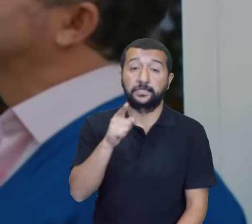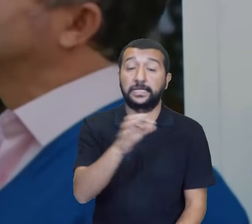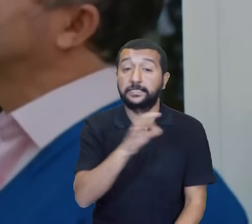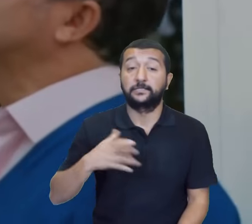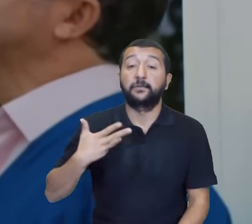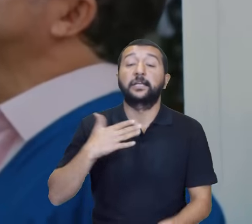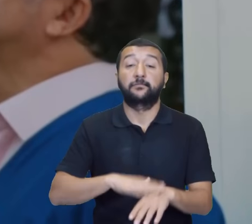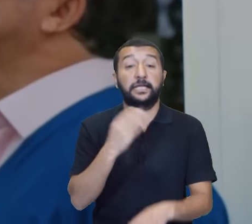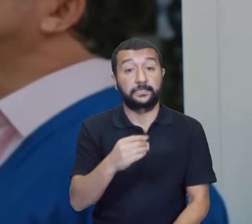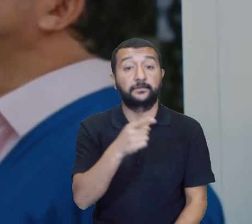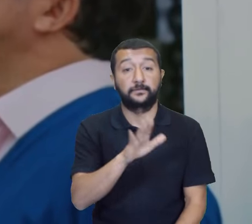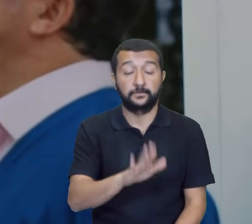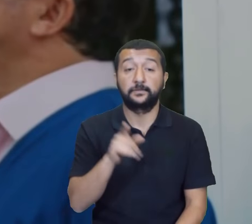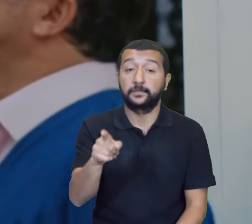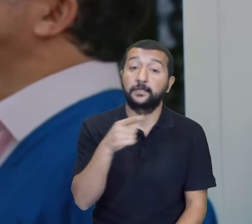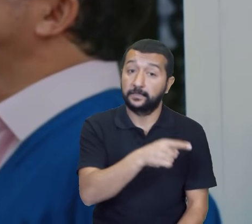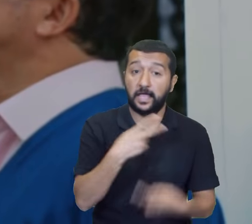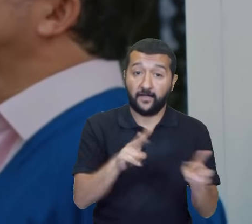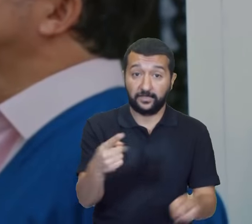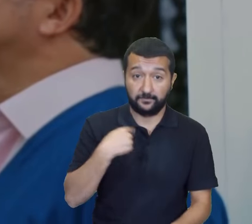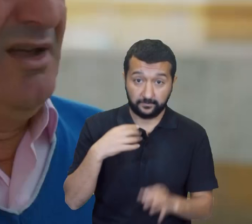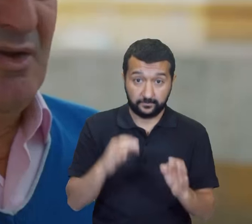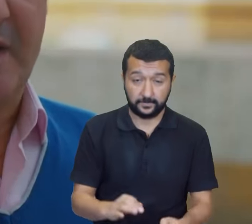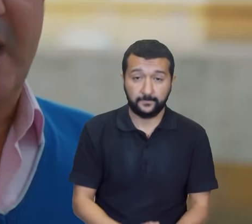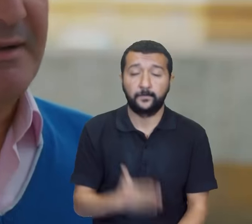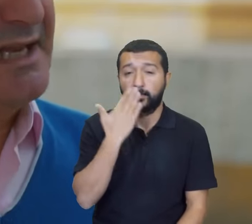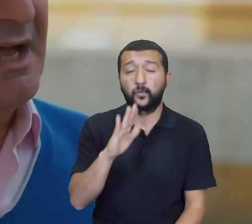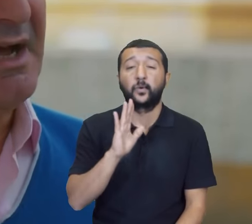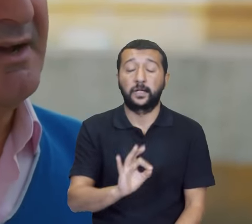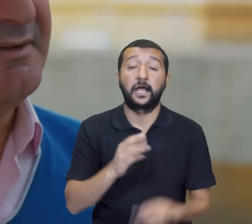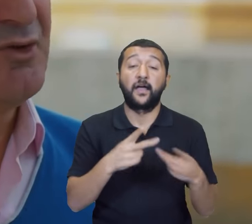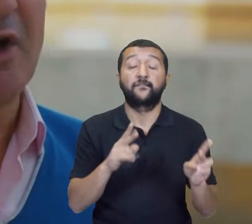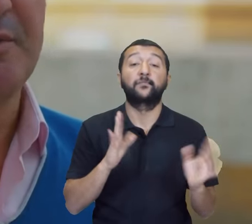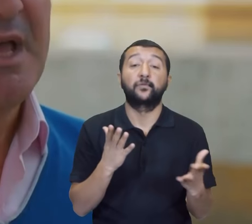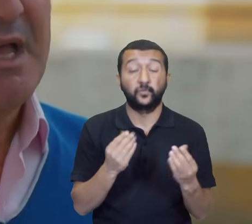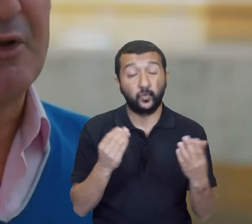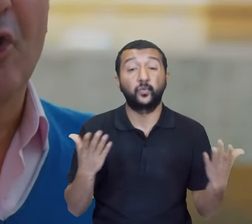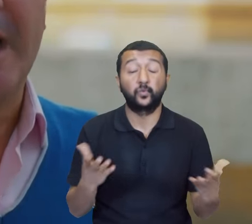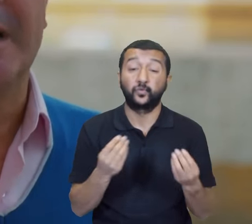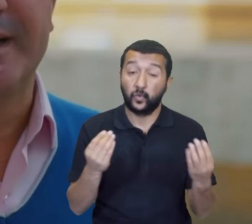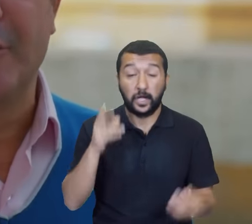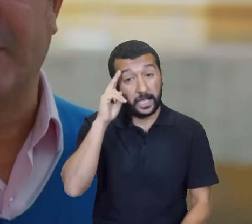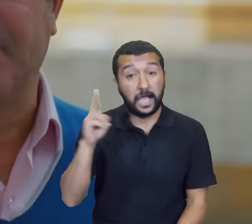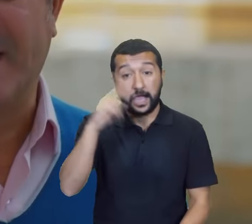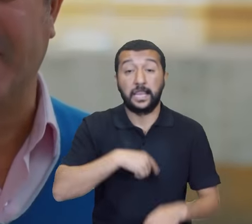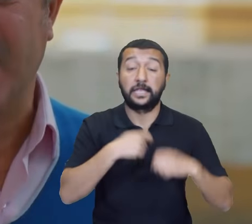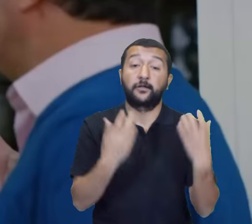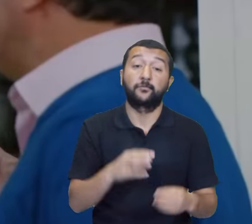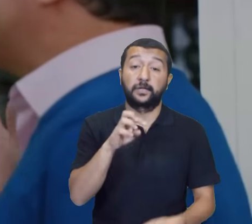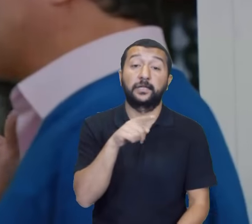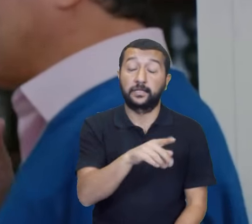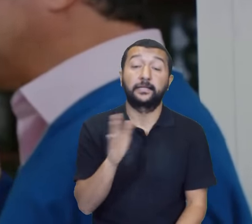Sen hiç merak etme. İyi. Şey peki sen affettin mi beni? Yok ya, değil. Çok. Hani çok hayal kırıklığına uğradım